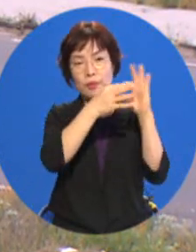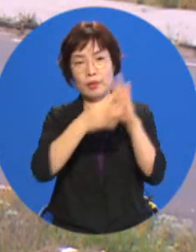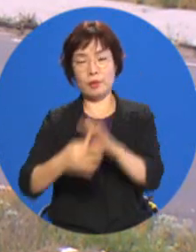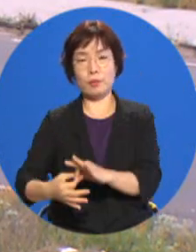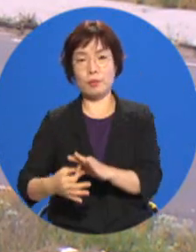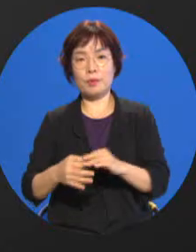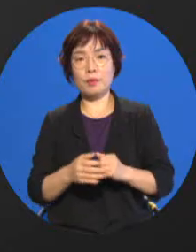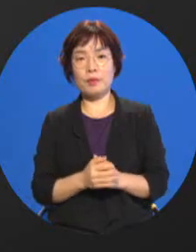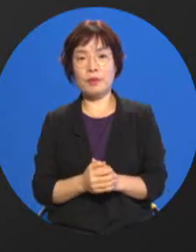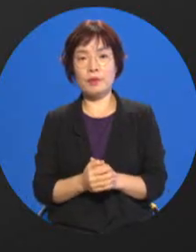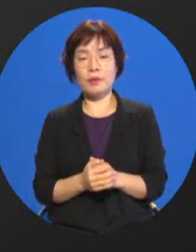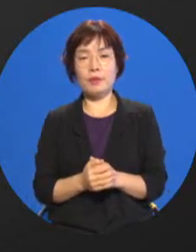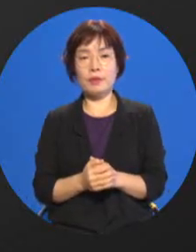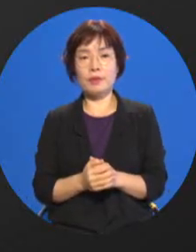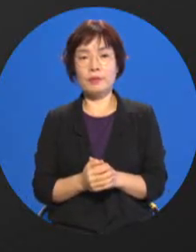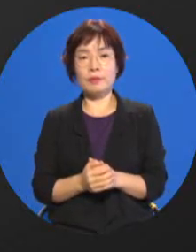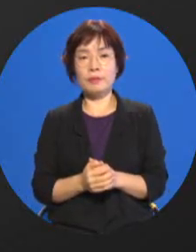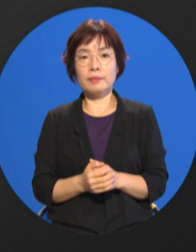지적했습니다.